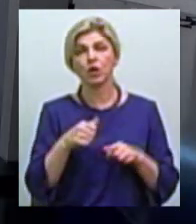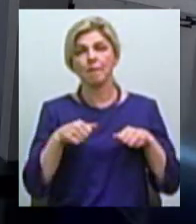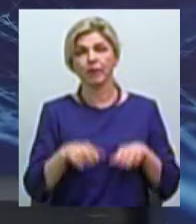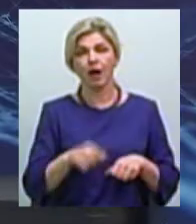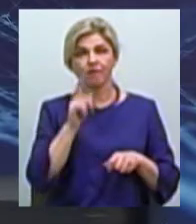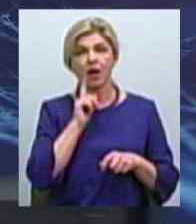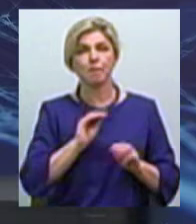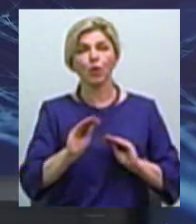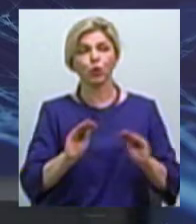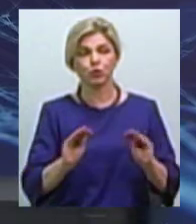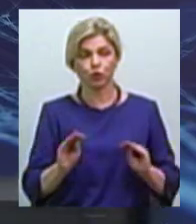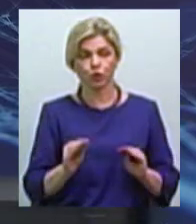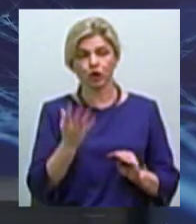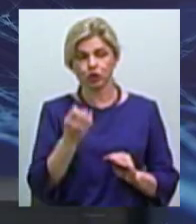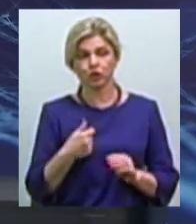взяла шпаргалку, і ось